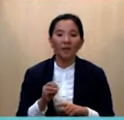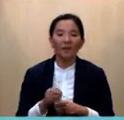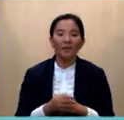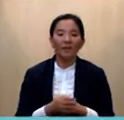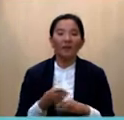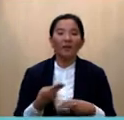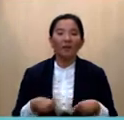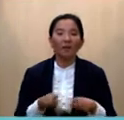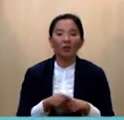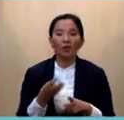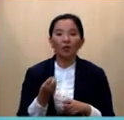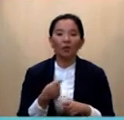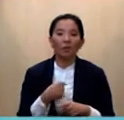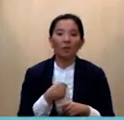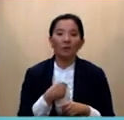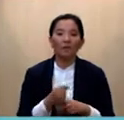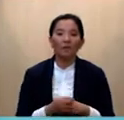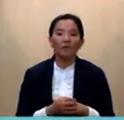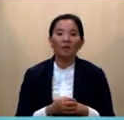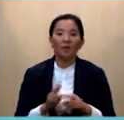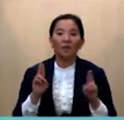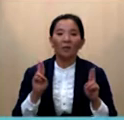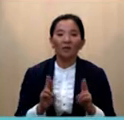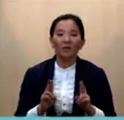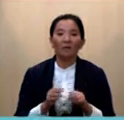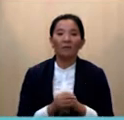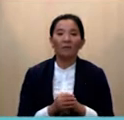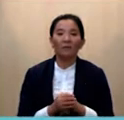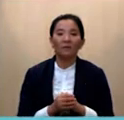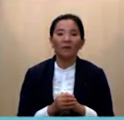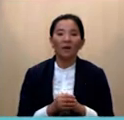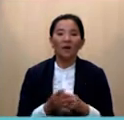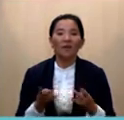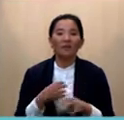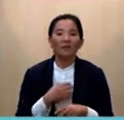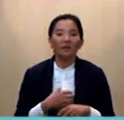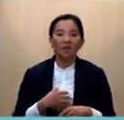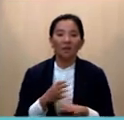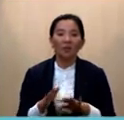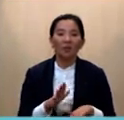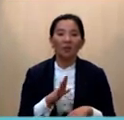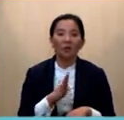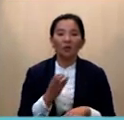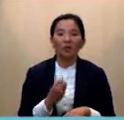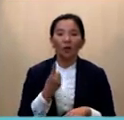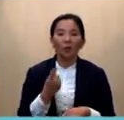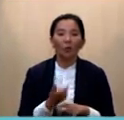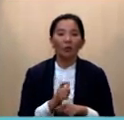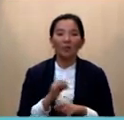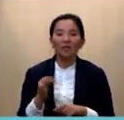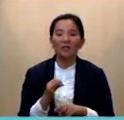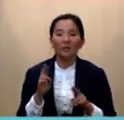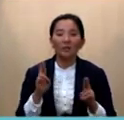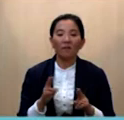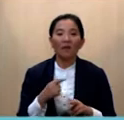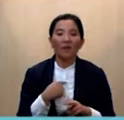такие еще бы провела основные прошли еще одно такое интересное правило